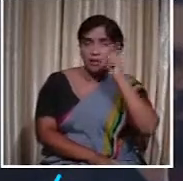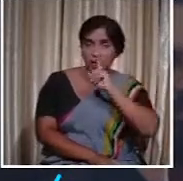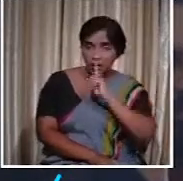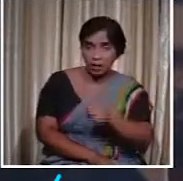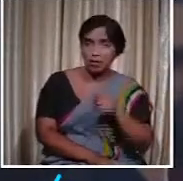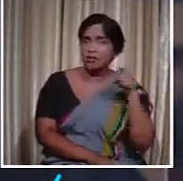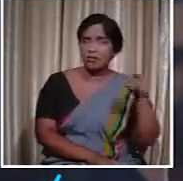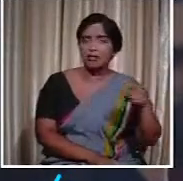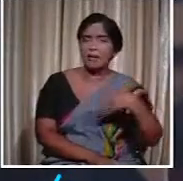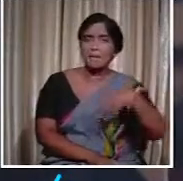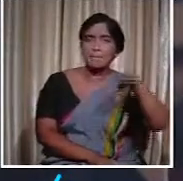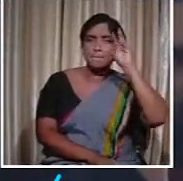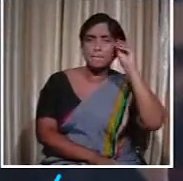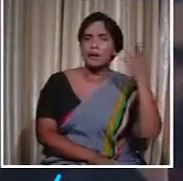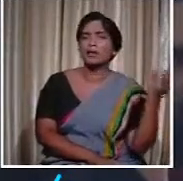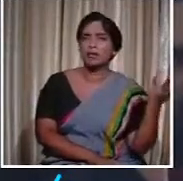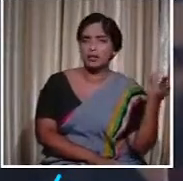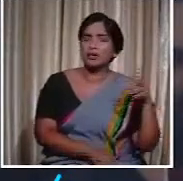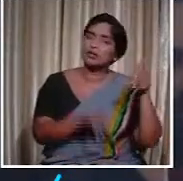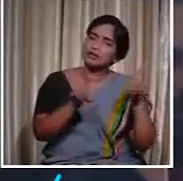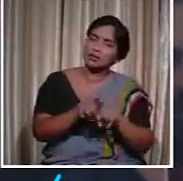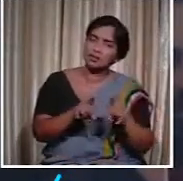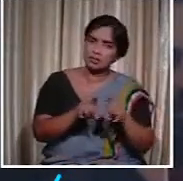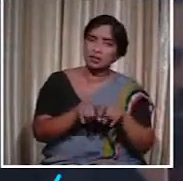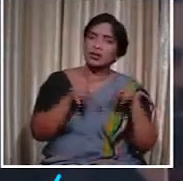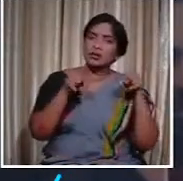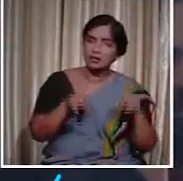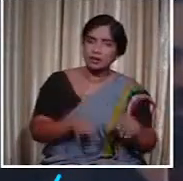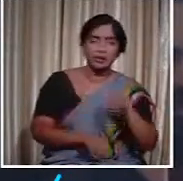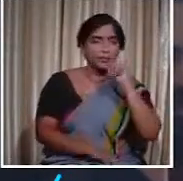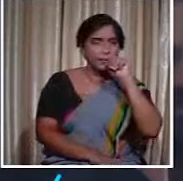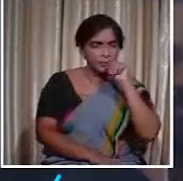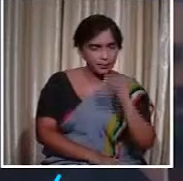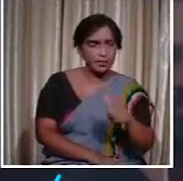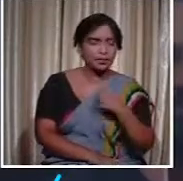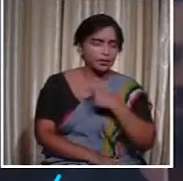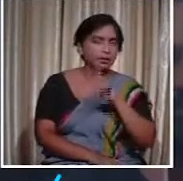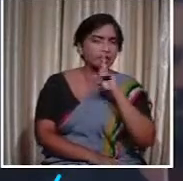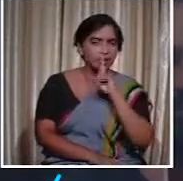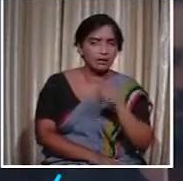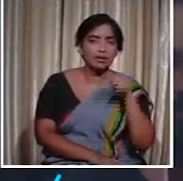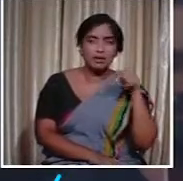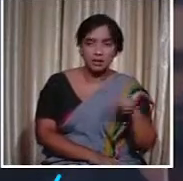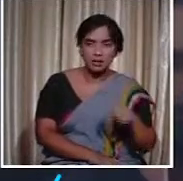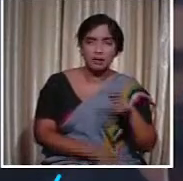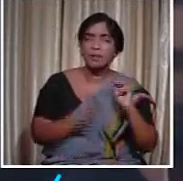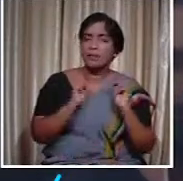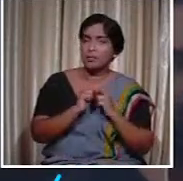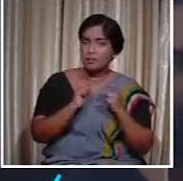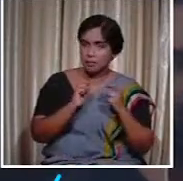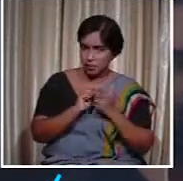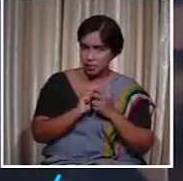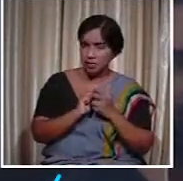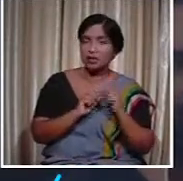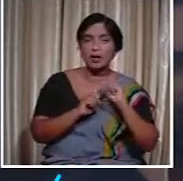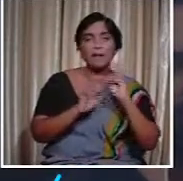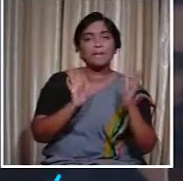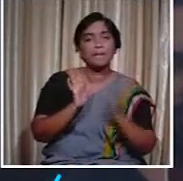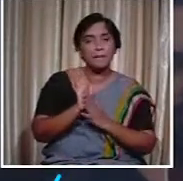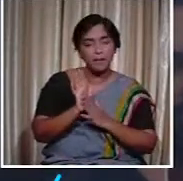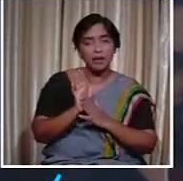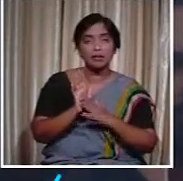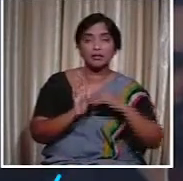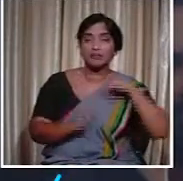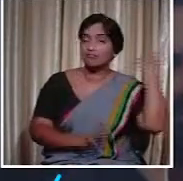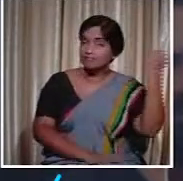මේ එකඟ වෙලා නැහැ. ඉතින් ඒ නිසා දැන් අත්ත වශයෙන්ම අපි කියන්න ඕන දැන් මේ අර්බුදවලදී අපි දැක්කා අග්‍රාමාත්‍යතුමා